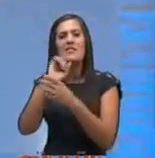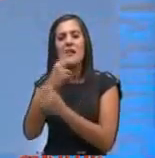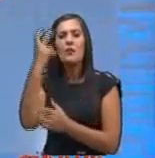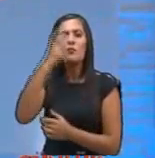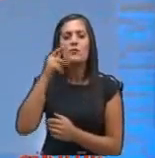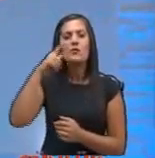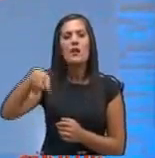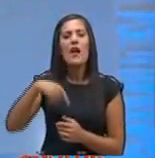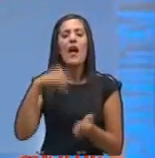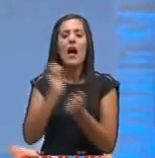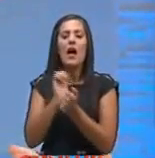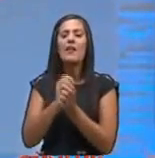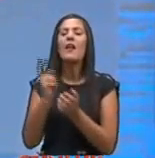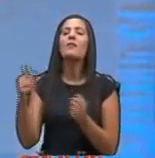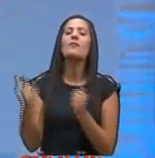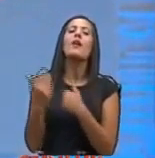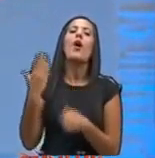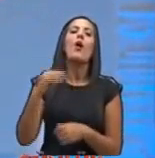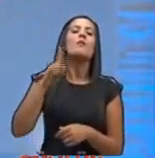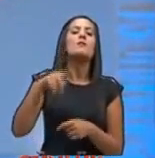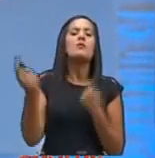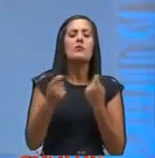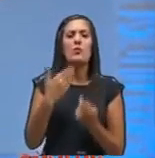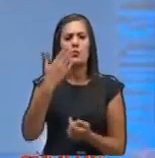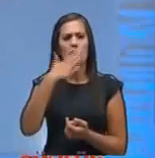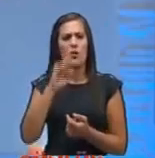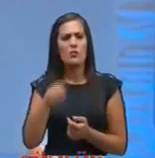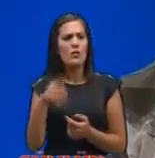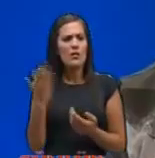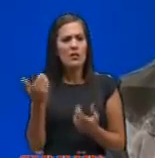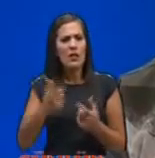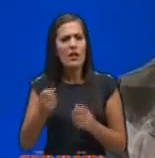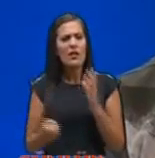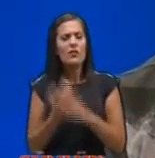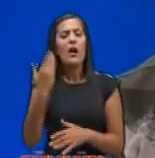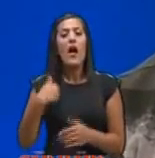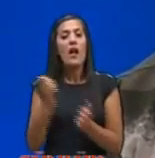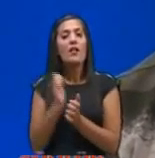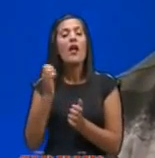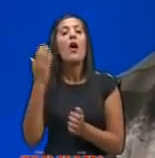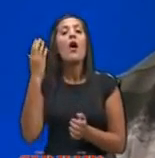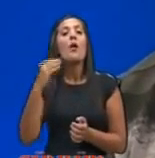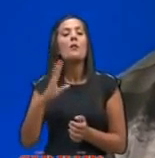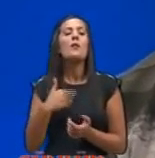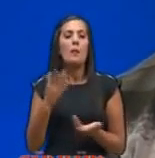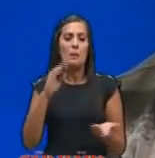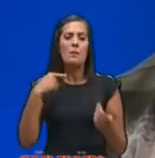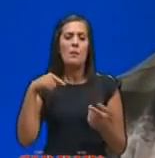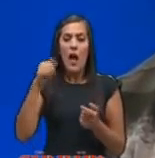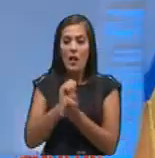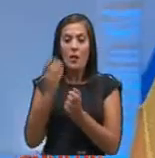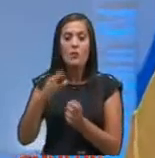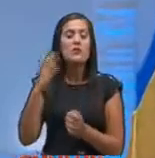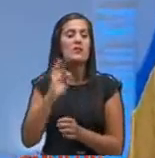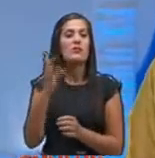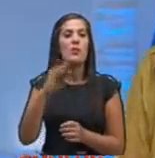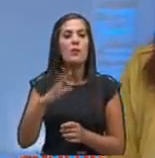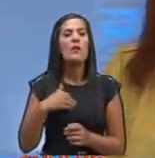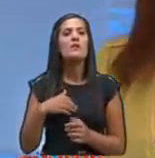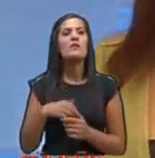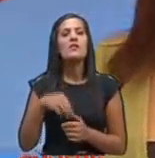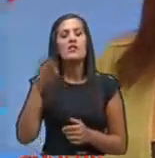yöndeki gelişmelerden dolayı bir tercih yapmam gerekiyordu. Çocuklarla konuştum. Gruptan, İyi yöndeki gelişmeler derken? Bir istiyorum. Aile kurmuştum.